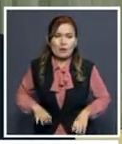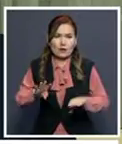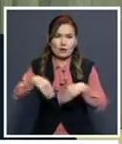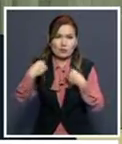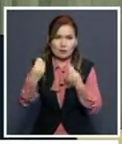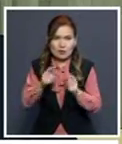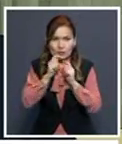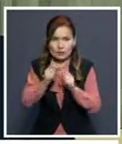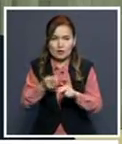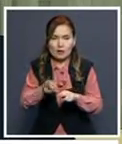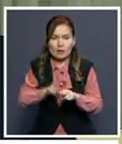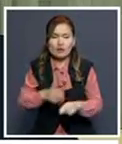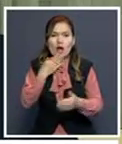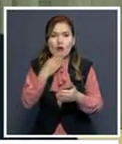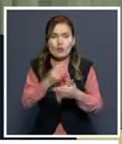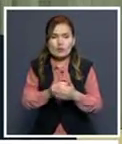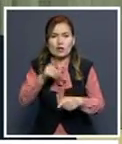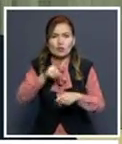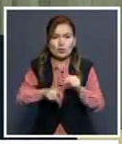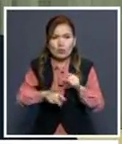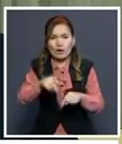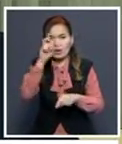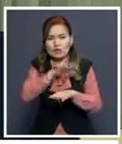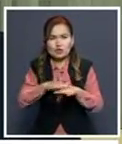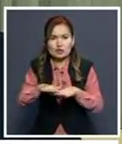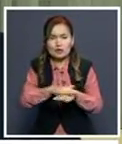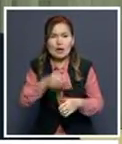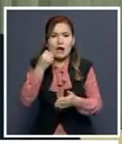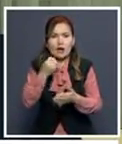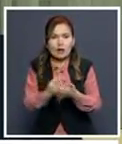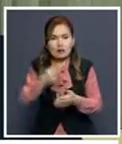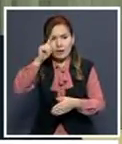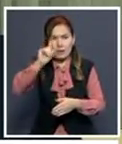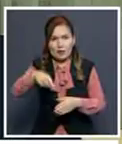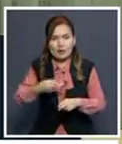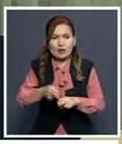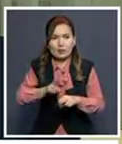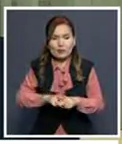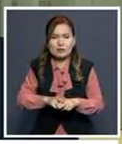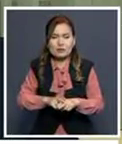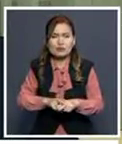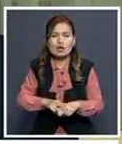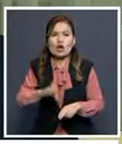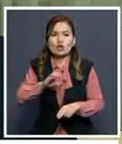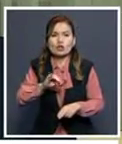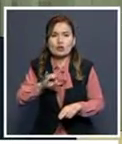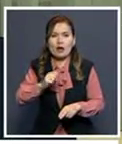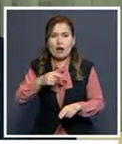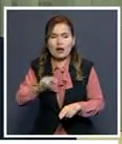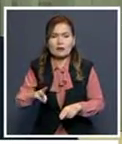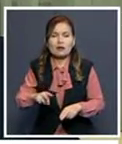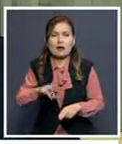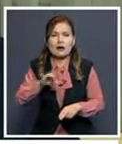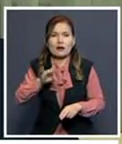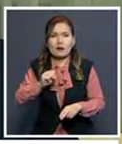білген, ұлтарақтай жерді армандаған біздің Сұраған Рахметұлы өзіндік